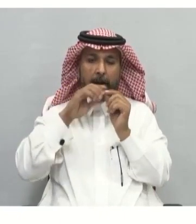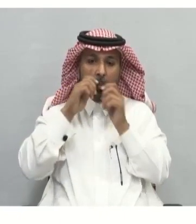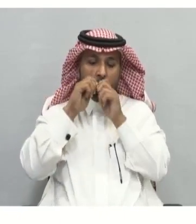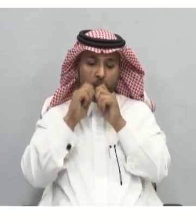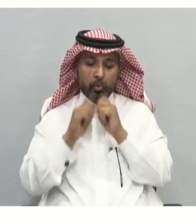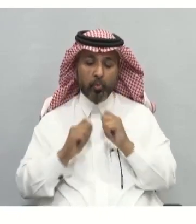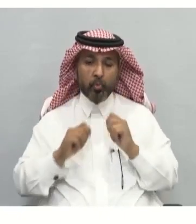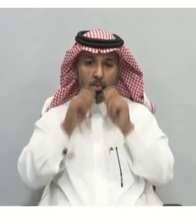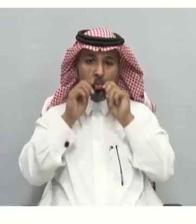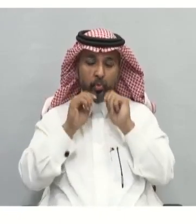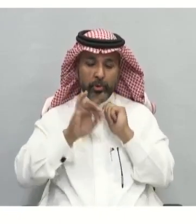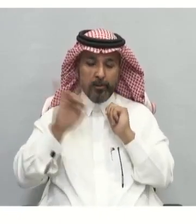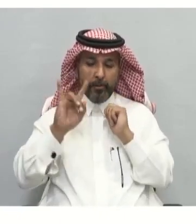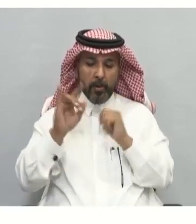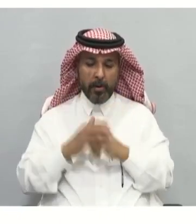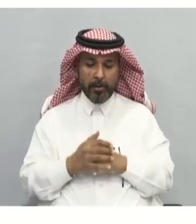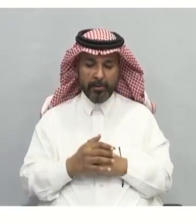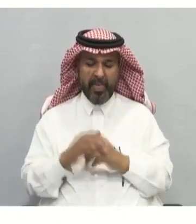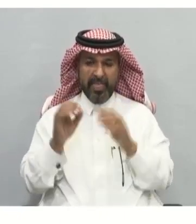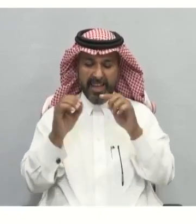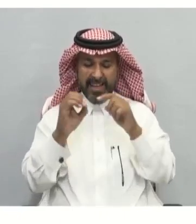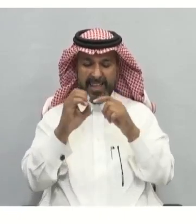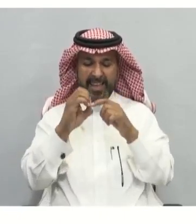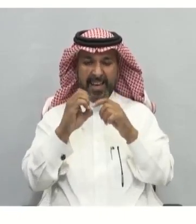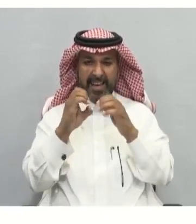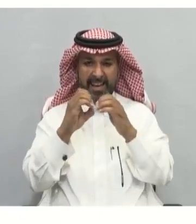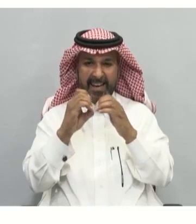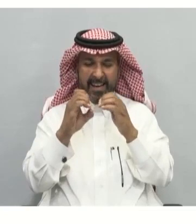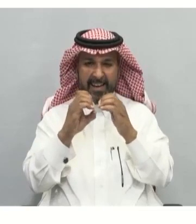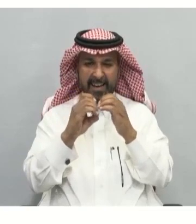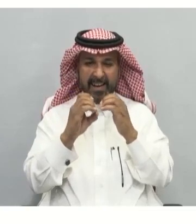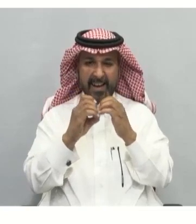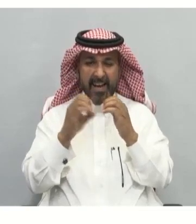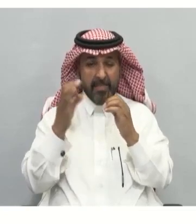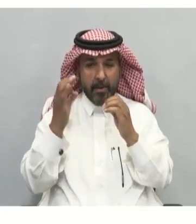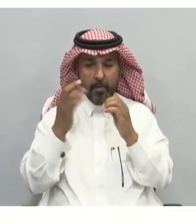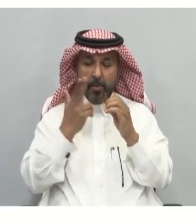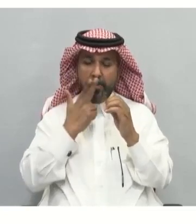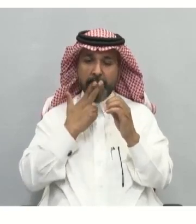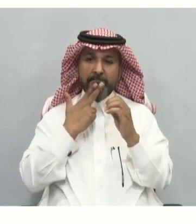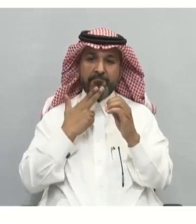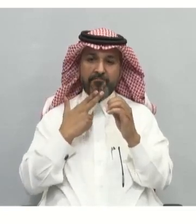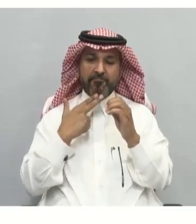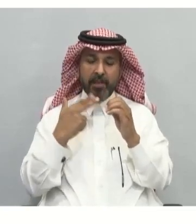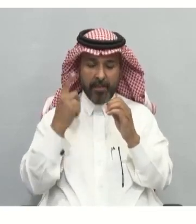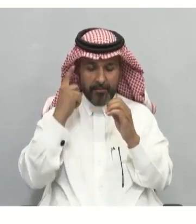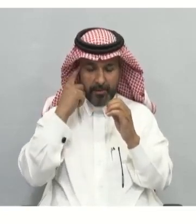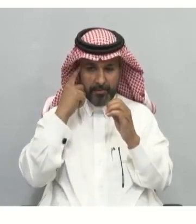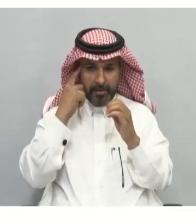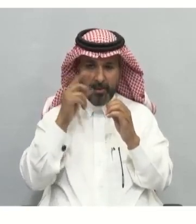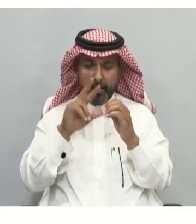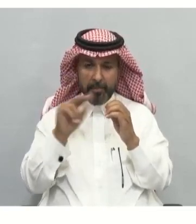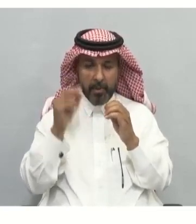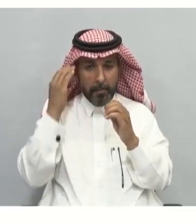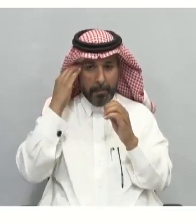اطالته كذلكم تقليم الاظفار وهو سنه ان يقلم الانسان ظفره سواء قلنا للرجال او